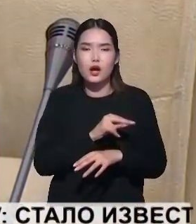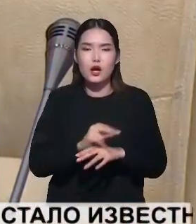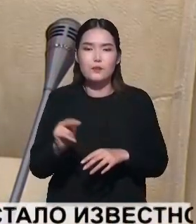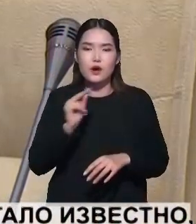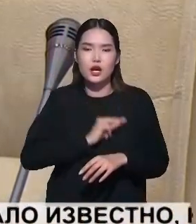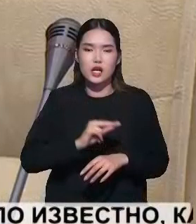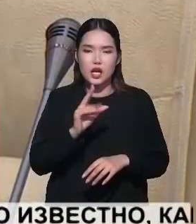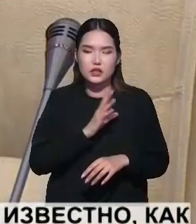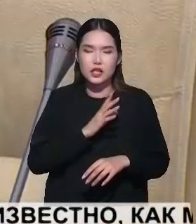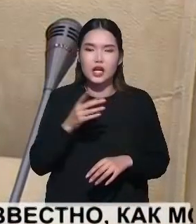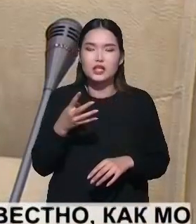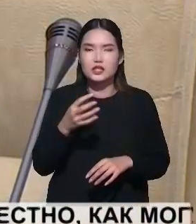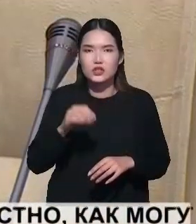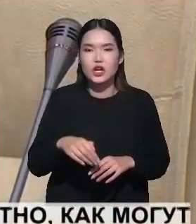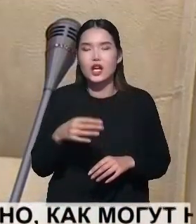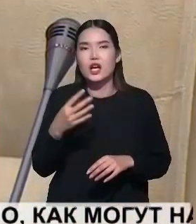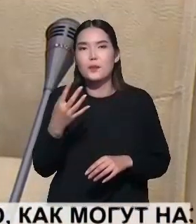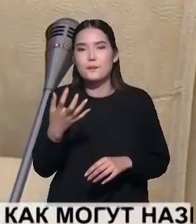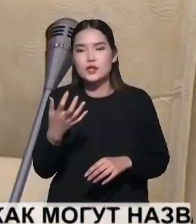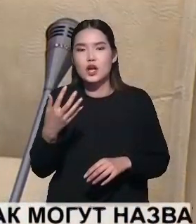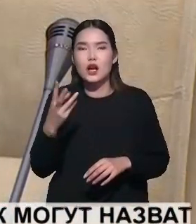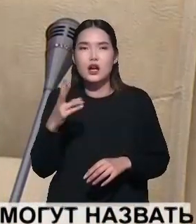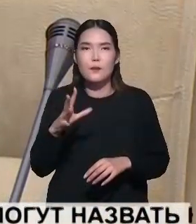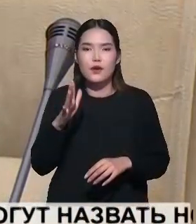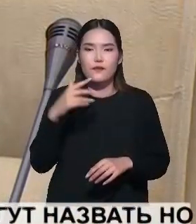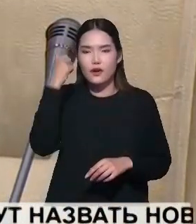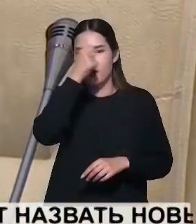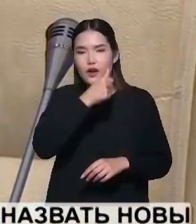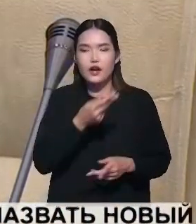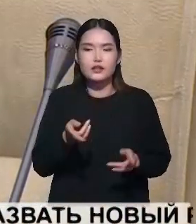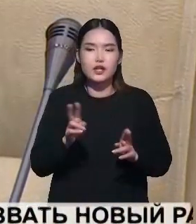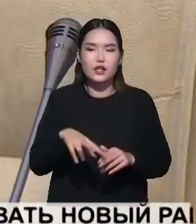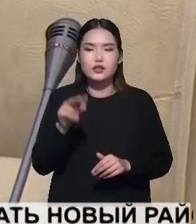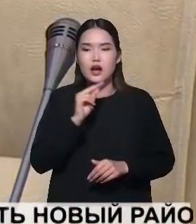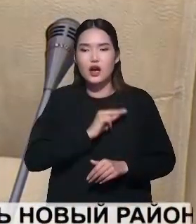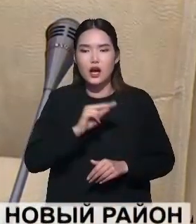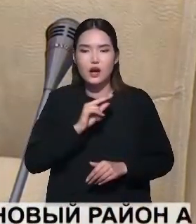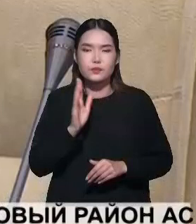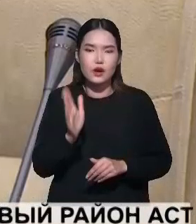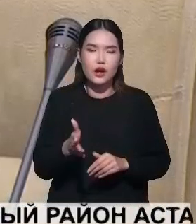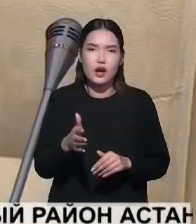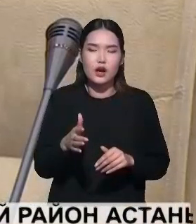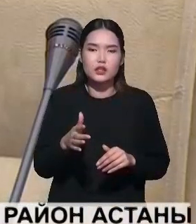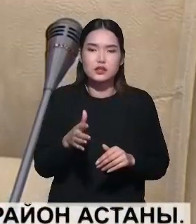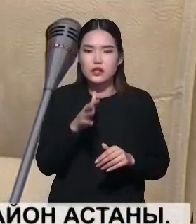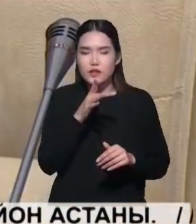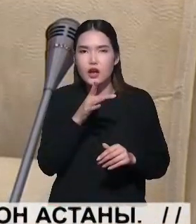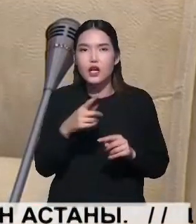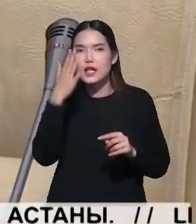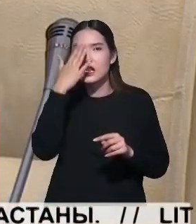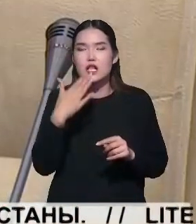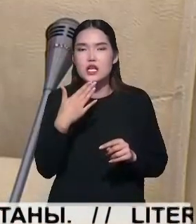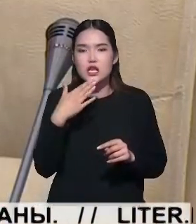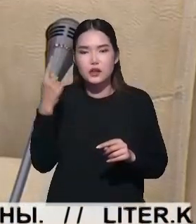есть 1400-1500 километров в год. Теперь основная работа, именно ремонт работы, проводится в летний период.